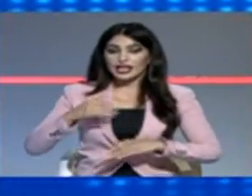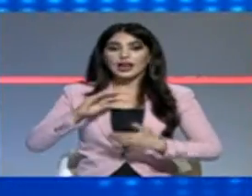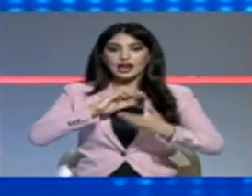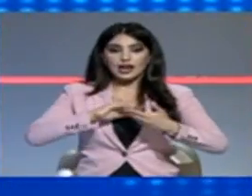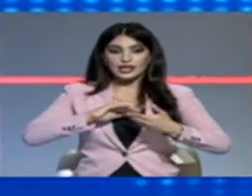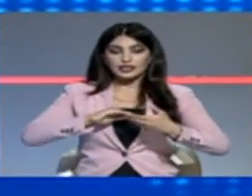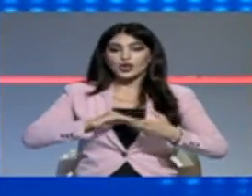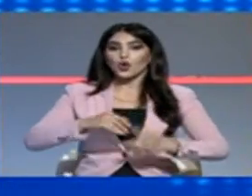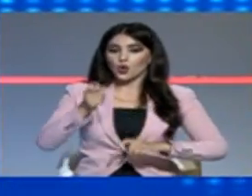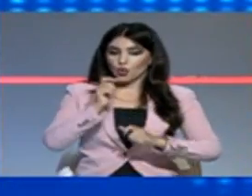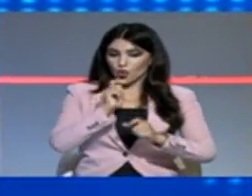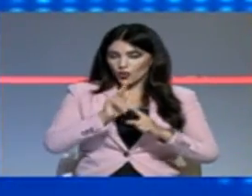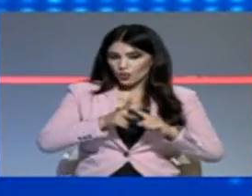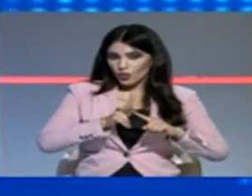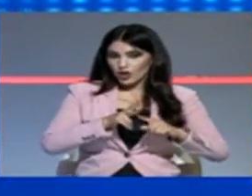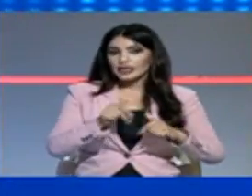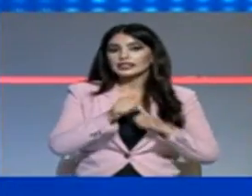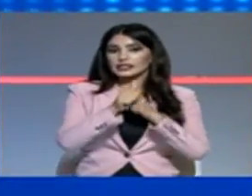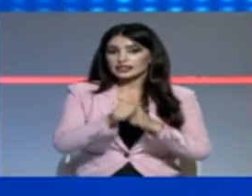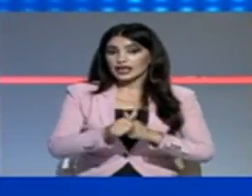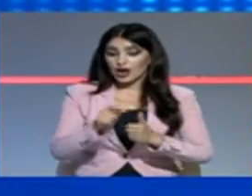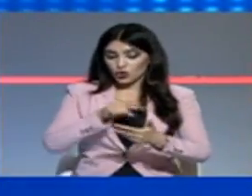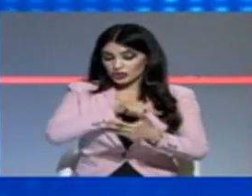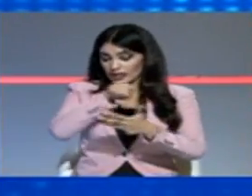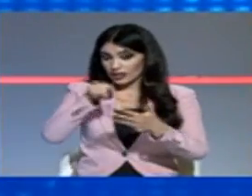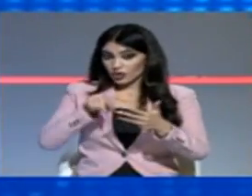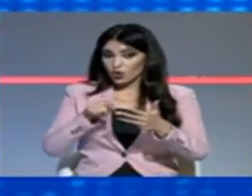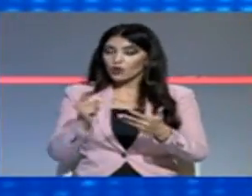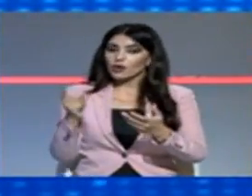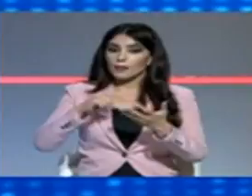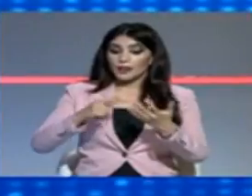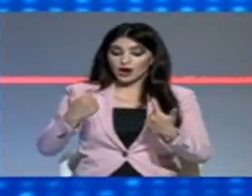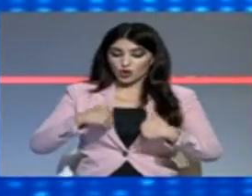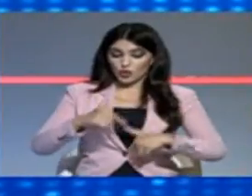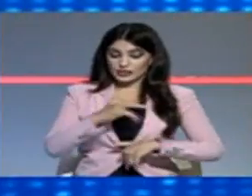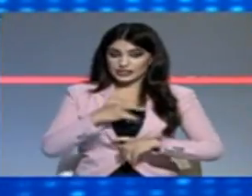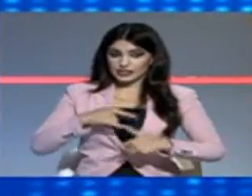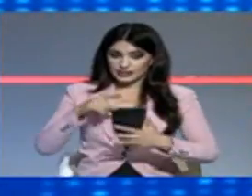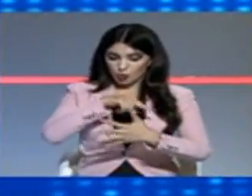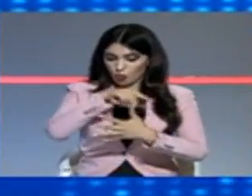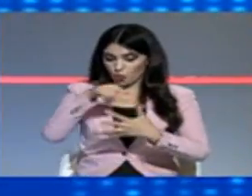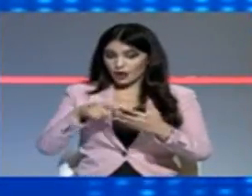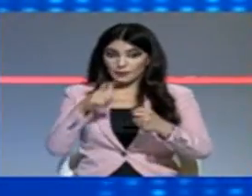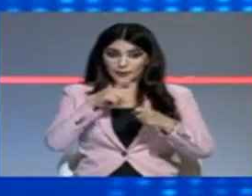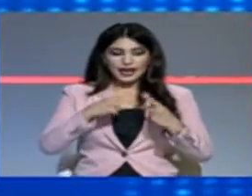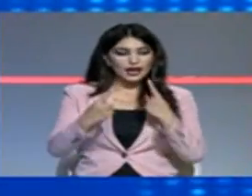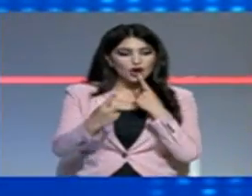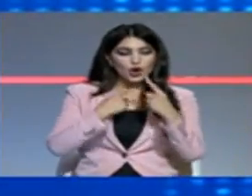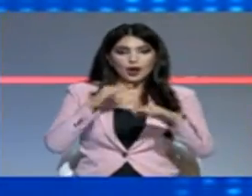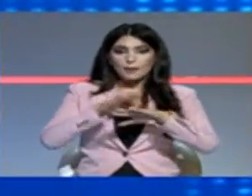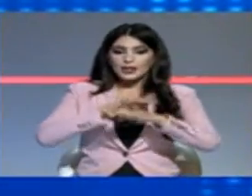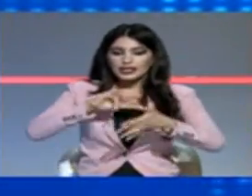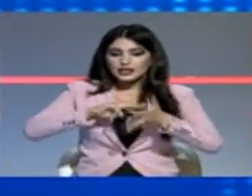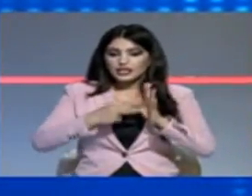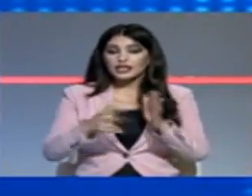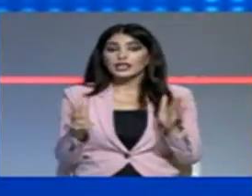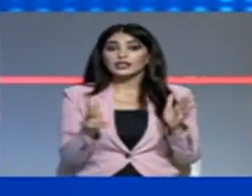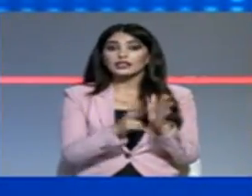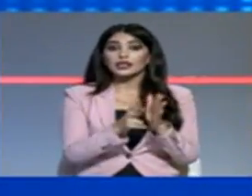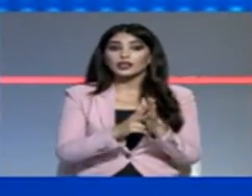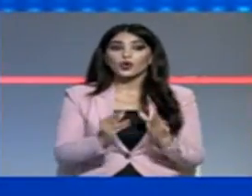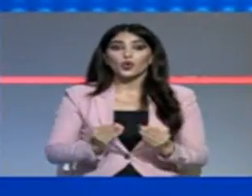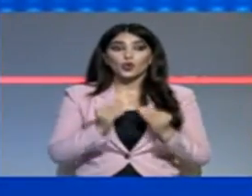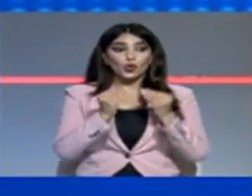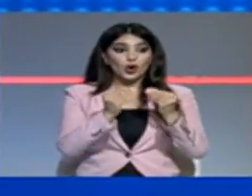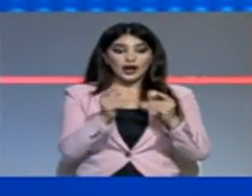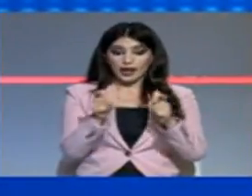والتجاره والصناعات التقليديه طارق النيفر وبحضور وزير الصحه فوز مهده التطرق الى اليات تطبيق قرار تسخير كافه